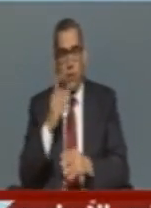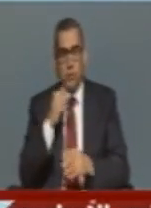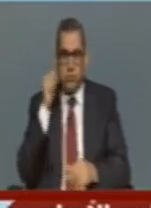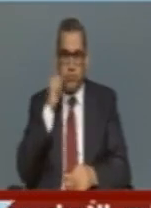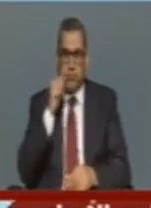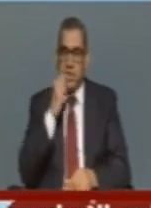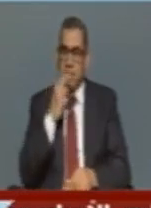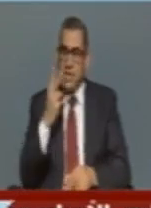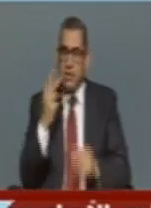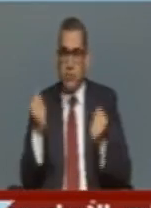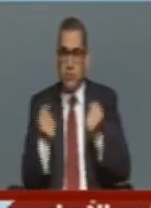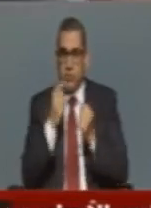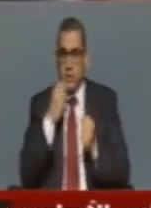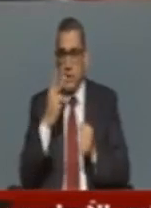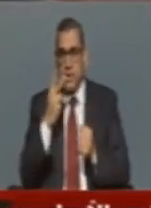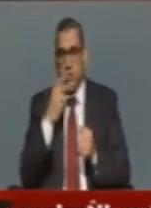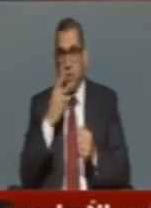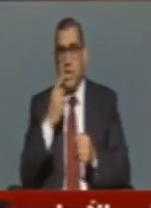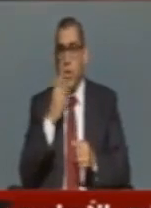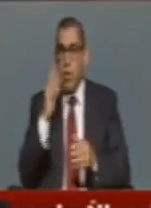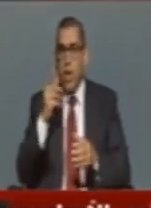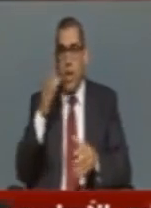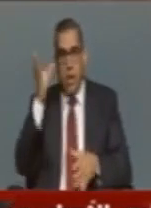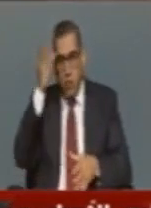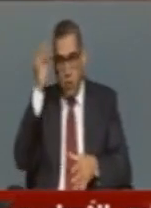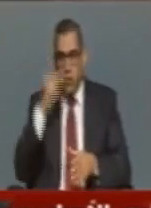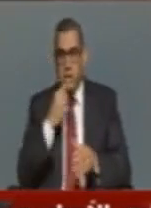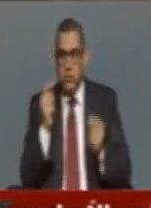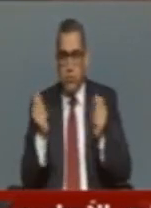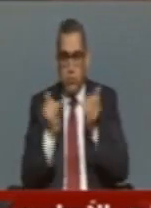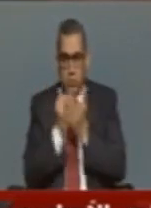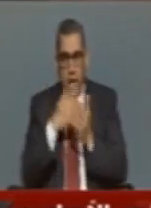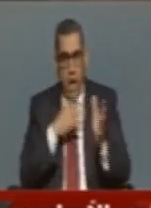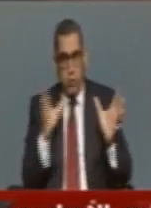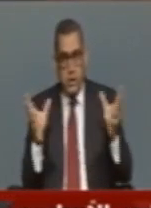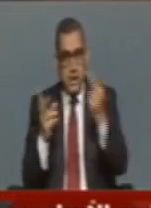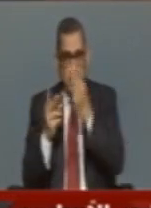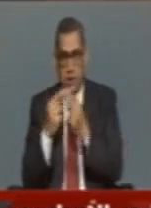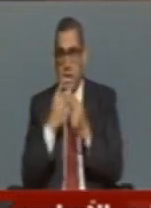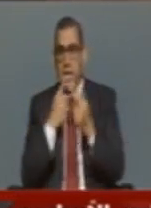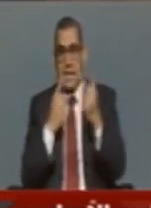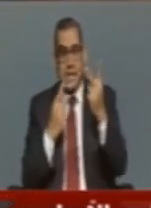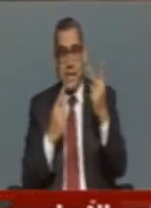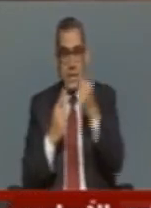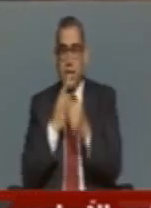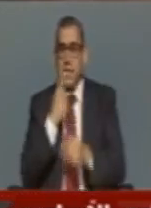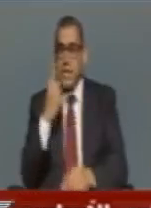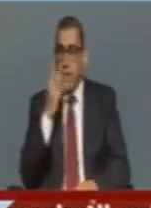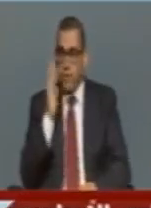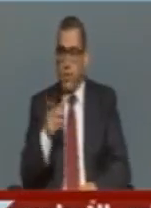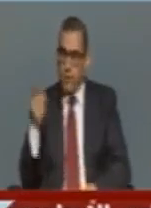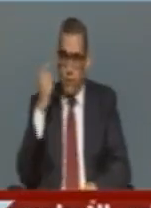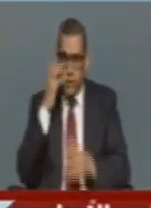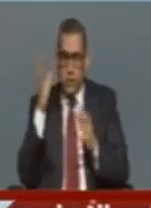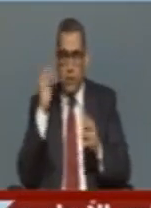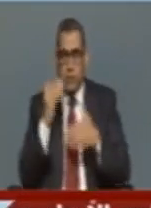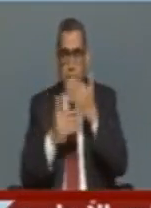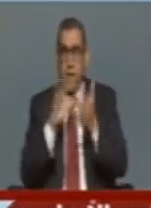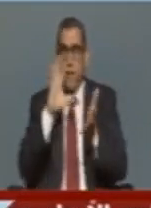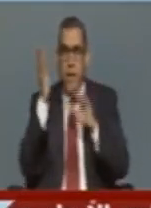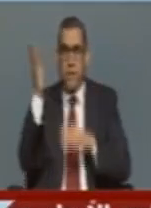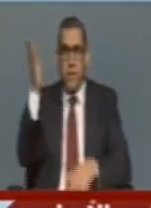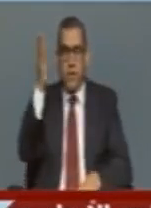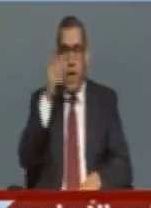وفي طالب يقدر يخلص في سنه. فالاسراع التعليمي واحد من المبادئ اللي في النماذج التعليميه حتى المتاحه في دول العالم معانا في